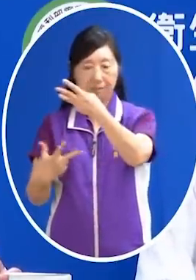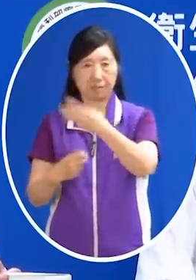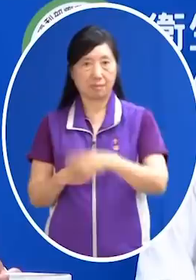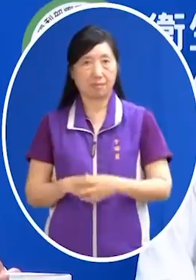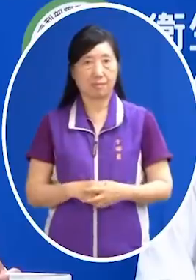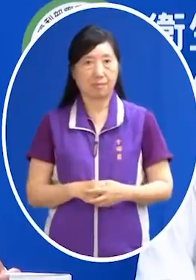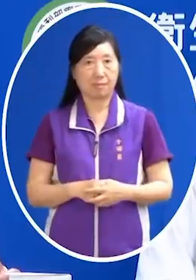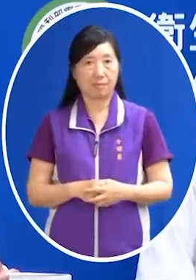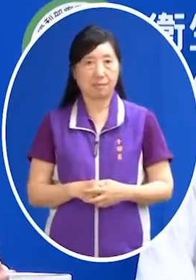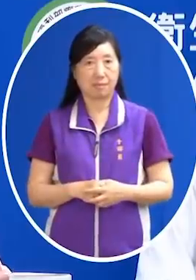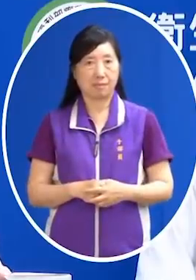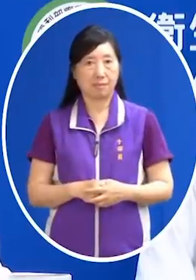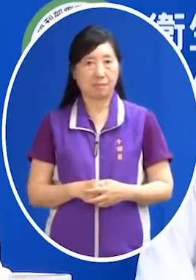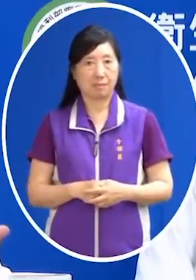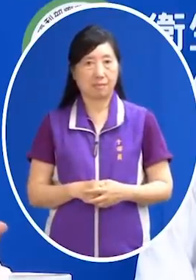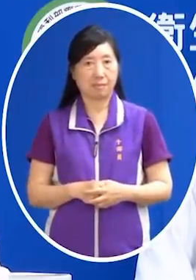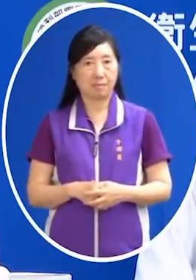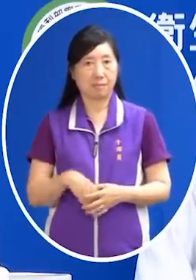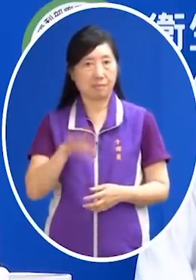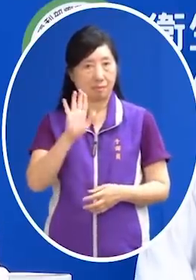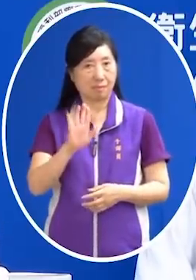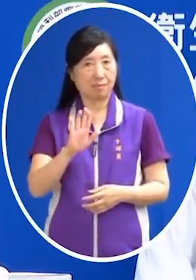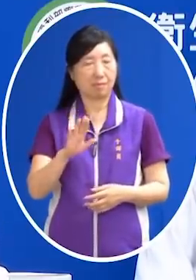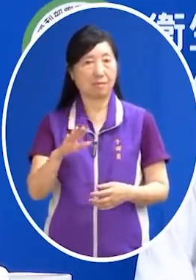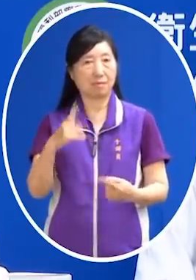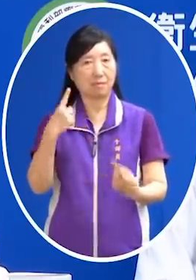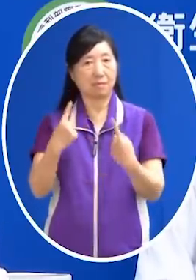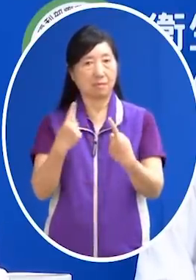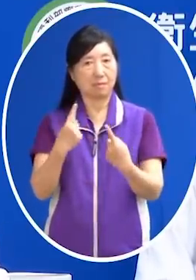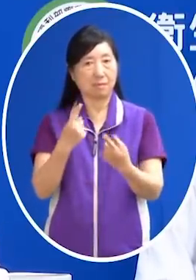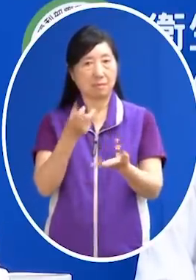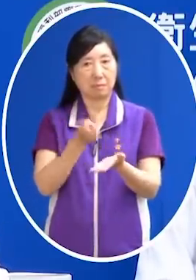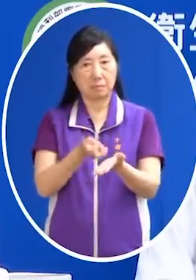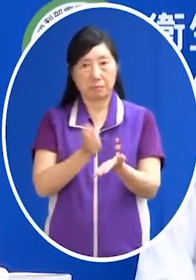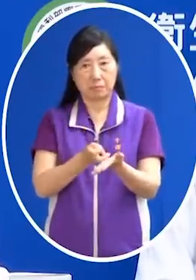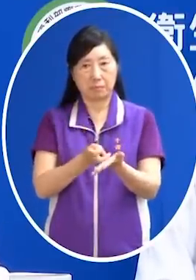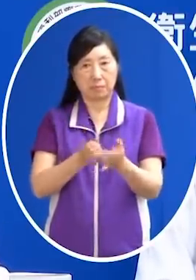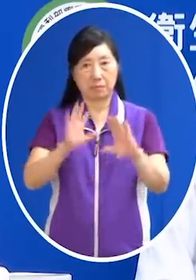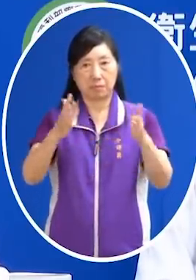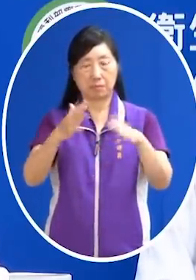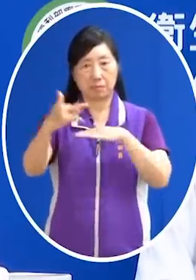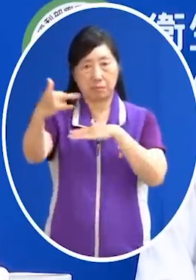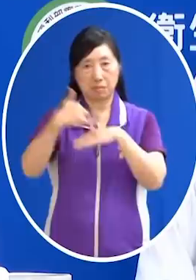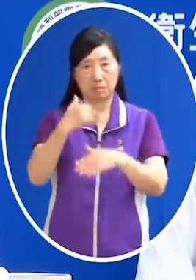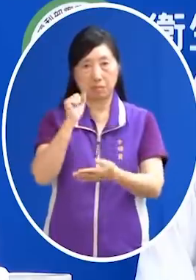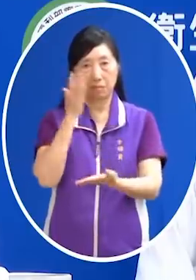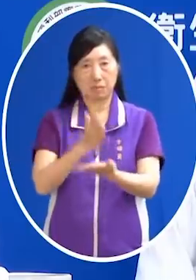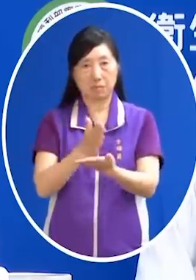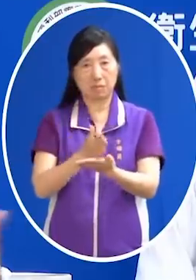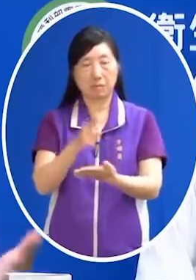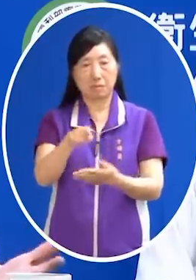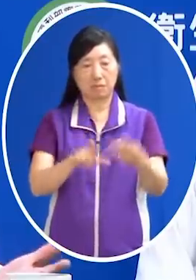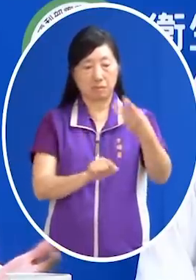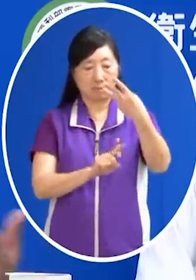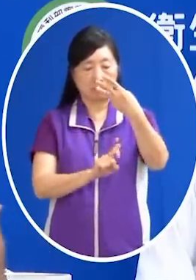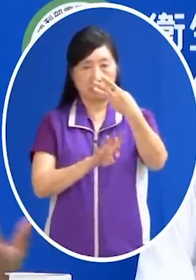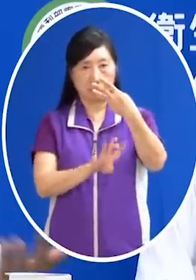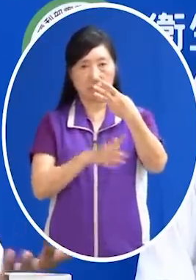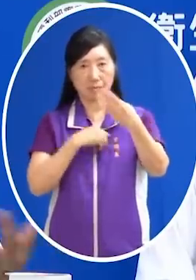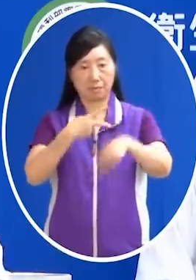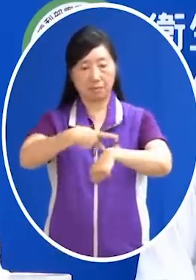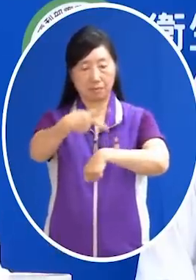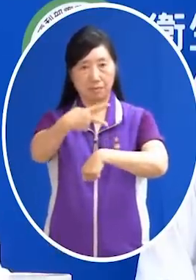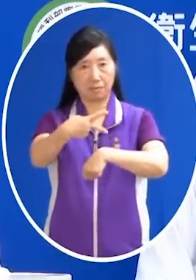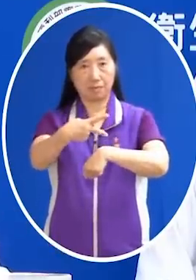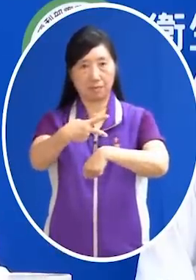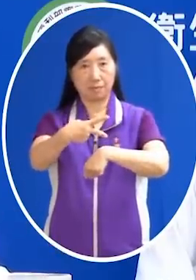3月17号有做了一些比较严格的这样的一个边境的管制。3月14的时候，我们就那2点起